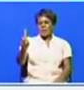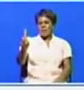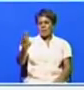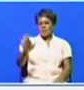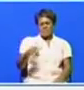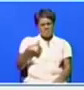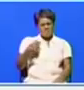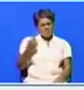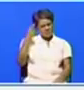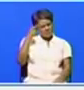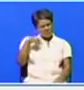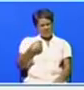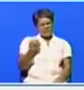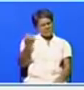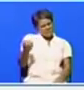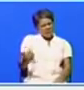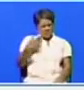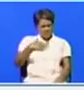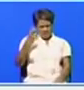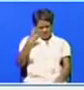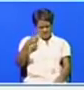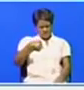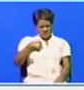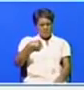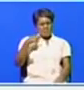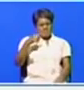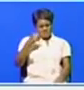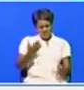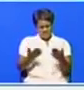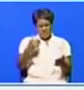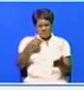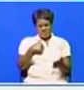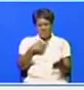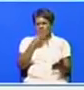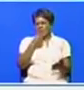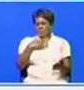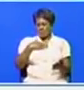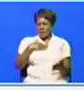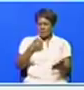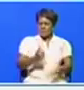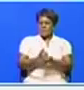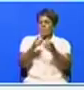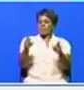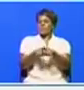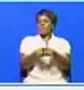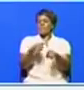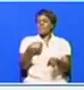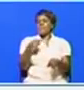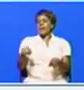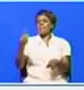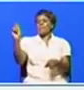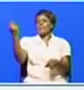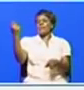kichwa nikajieleza ya kwamba kama mtoto wangu ananiona hivyo lazima pia mimi nikuwe kwa maisha yake kama vile baba yangu na mama yangu walikuwa kwenye maisha yangu. Naam. Hapa